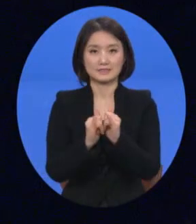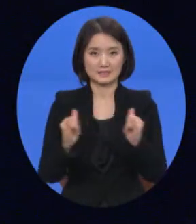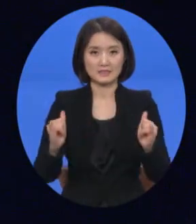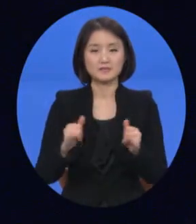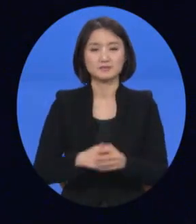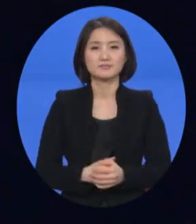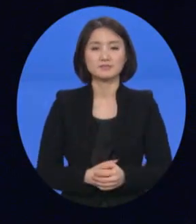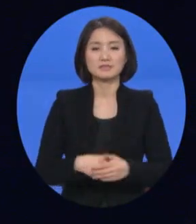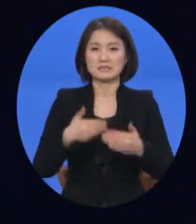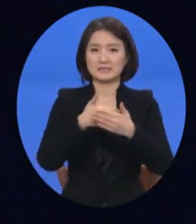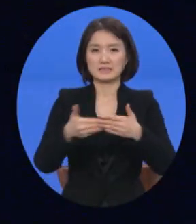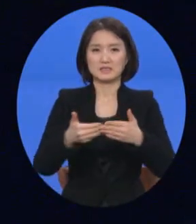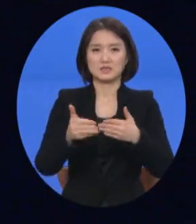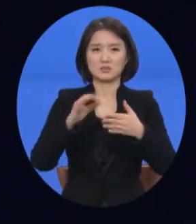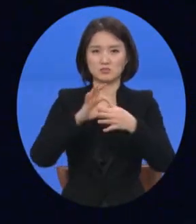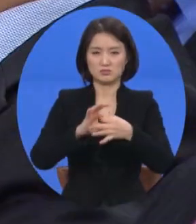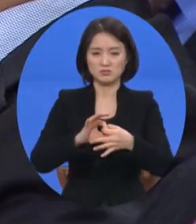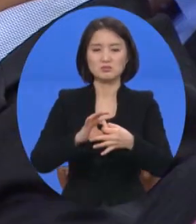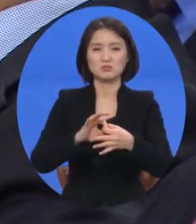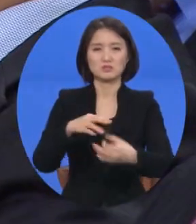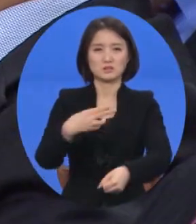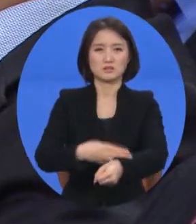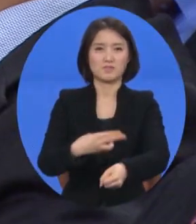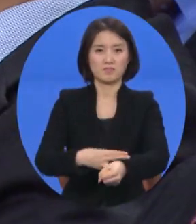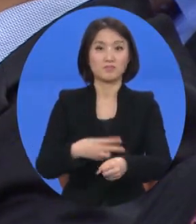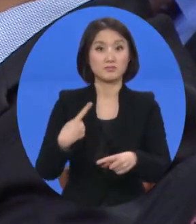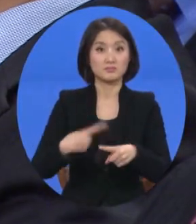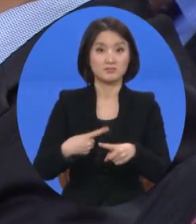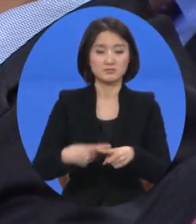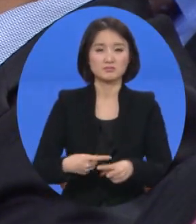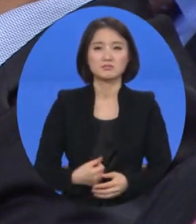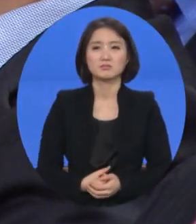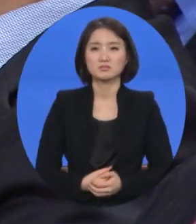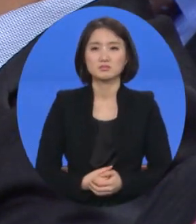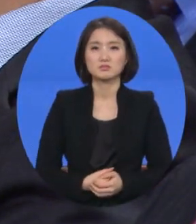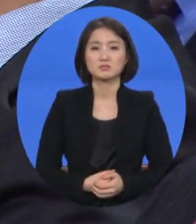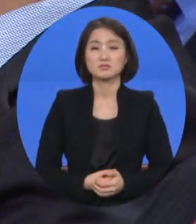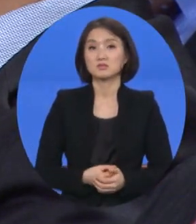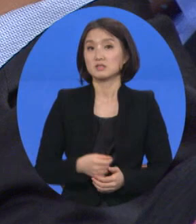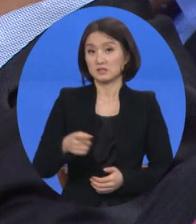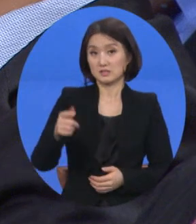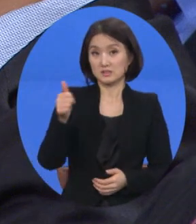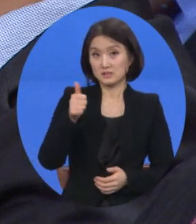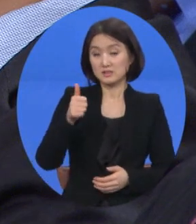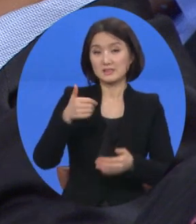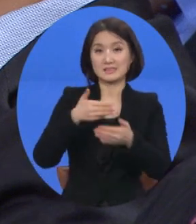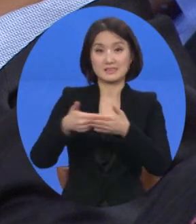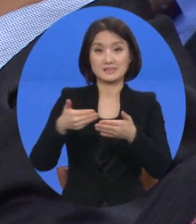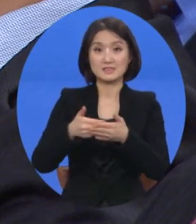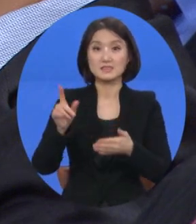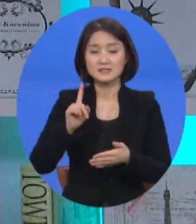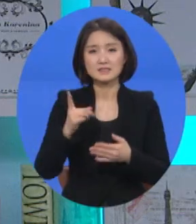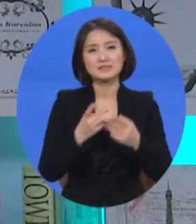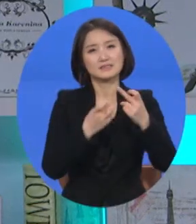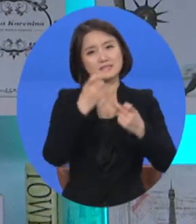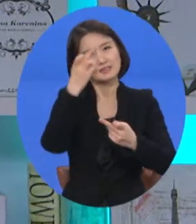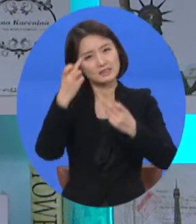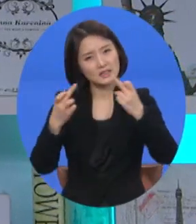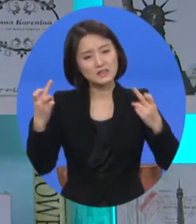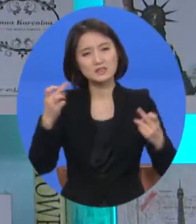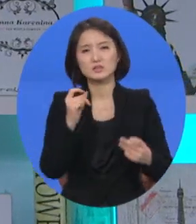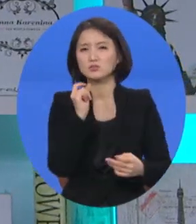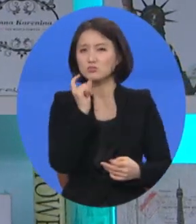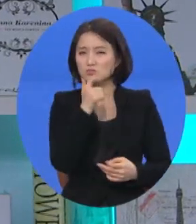성 이라고 불린 분인데 2분이 산수화가 증거 긴 데도 불구하고 한 가닥 소나무 가지 위에